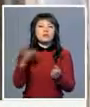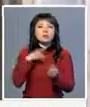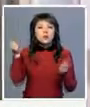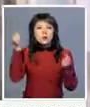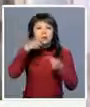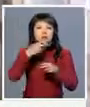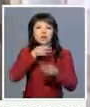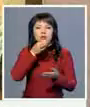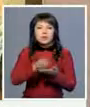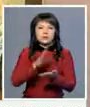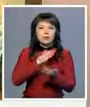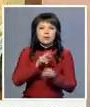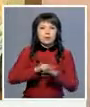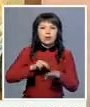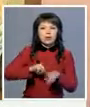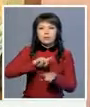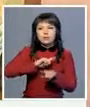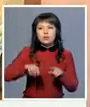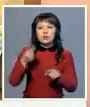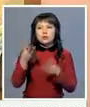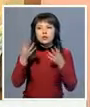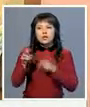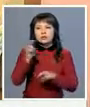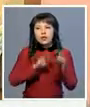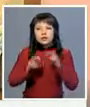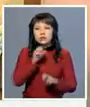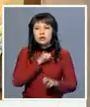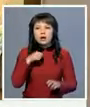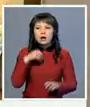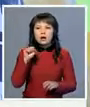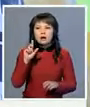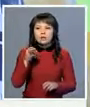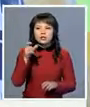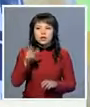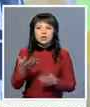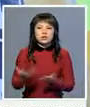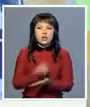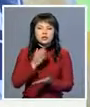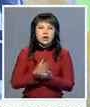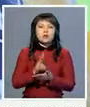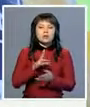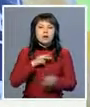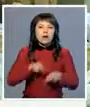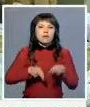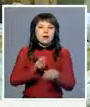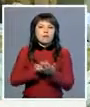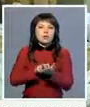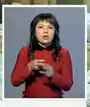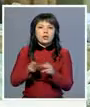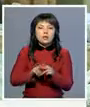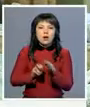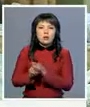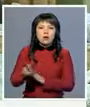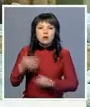жүргені жөнінде хабарлаған. Нәтижесінде полицейлер бірнеше күн бойы нәр татпаған Абайды тауып алды. Операциядан қорыққан ол ауруын